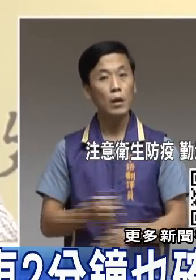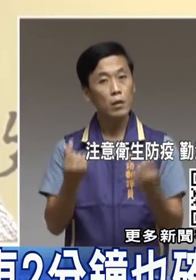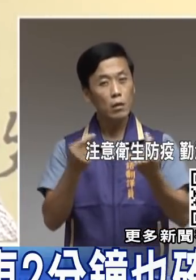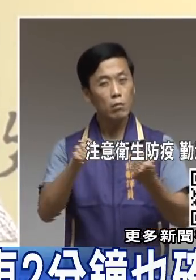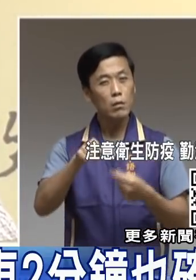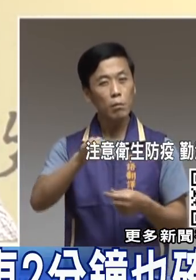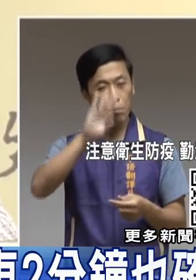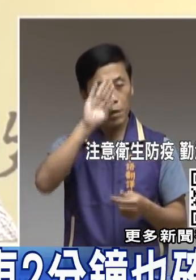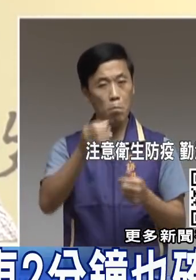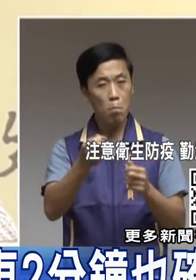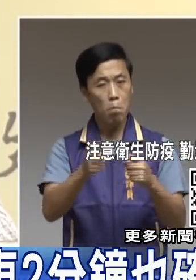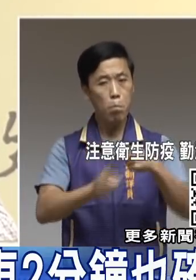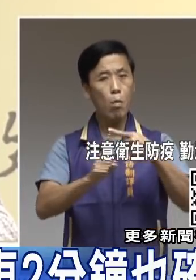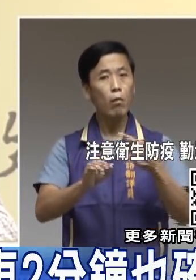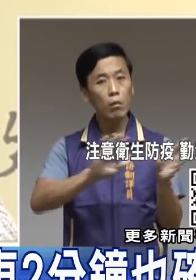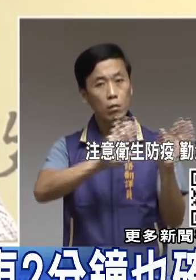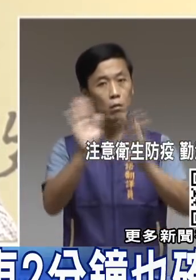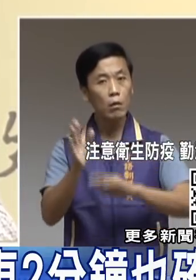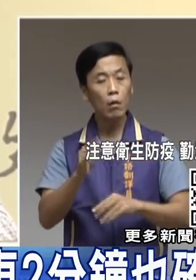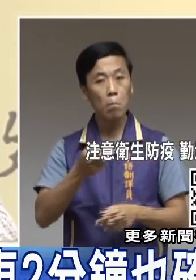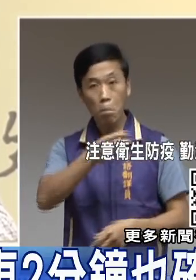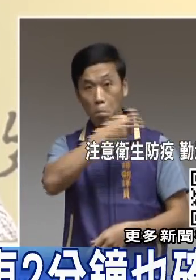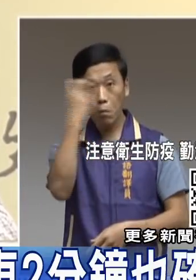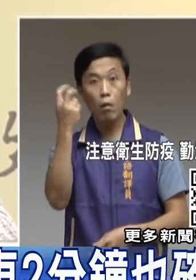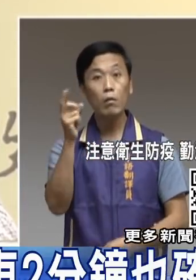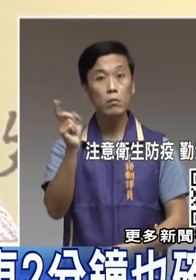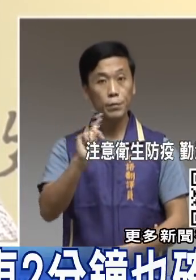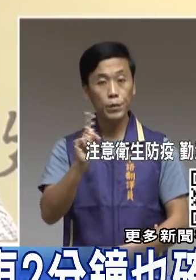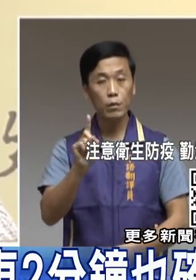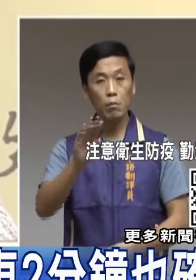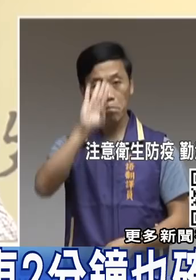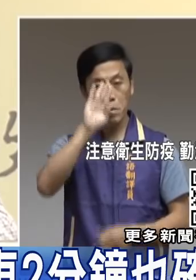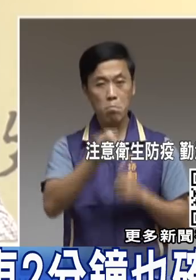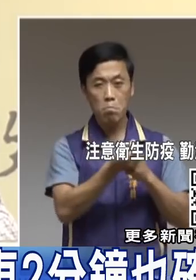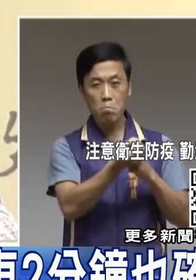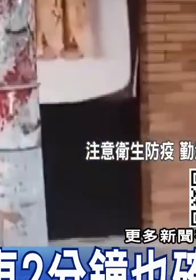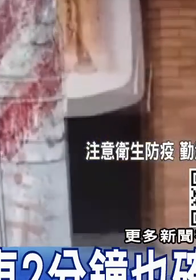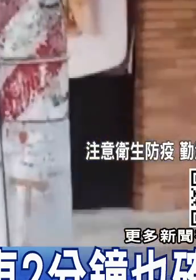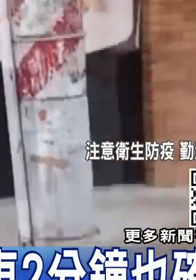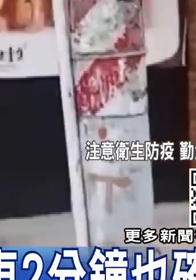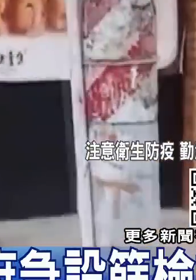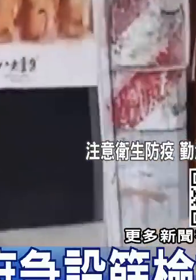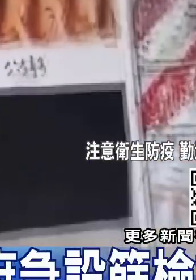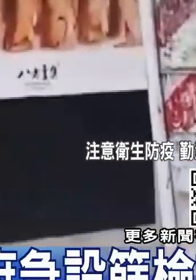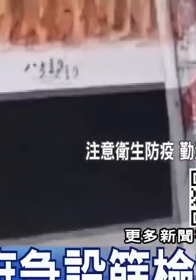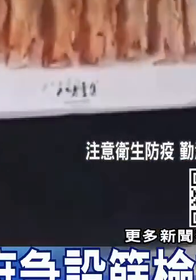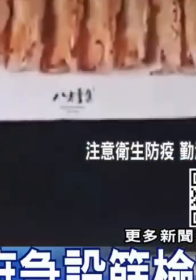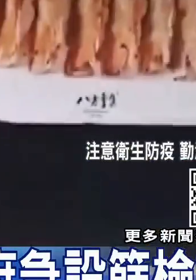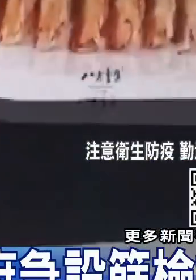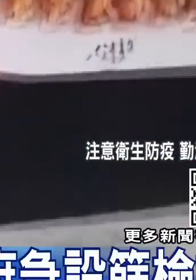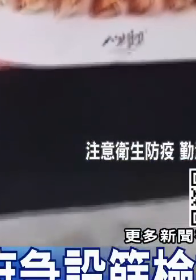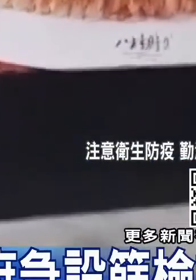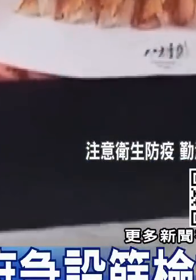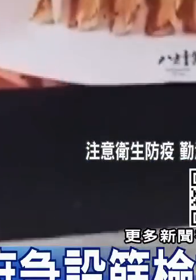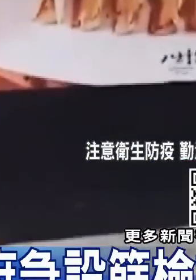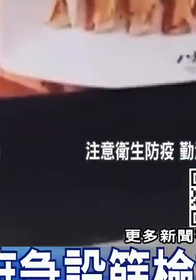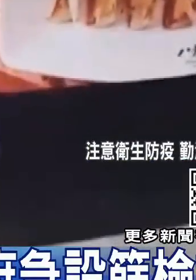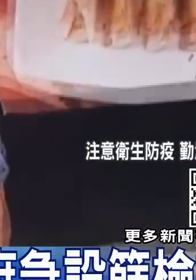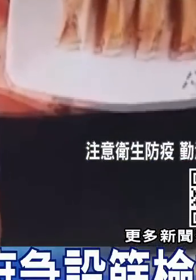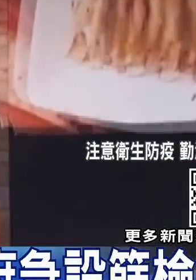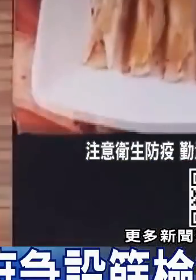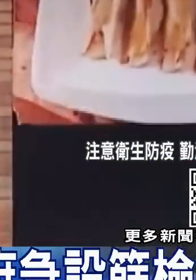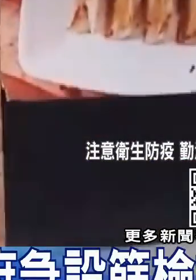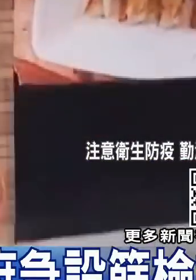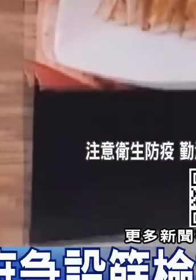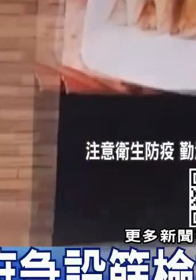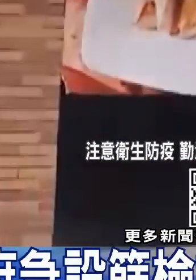闭的空间里面，有曾经出现过这个接触。 因此除了按18755小港、前镇以